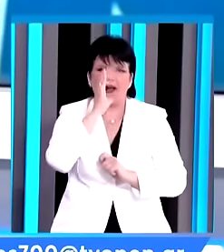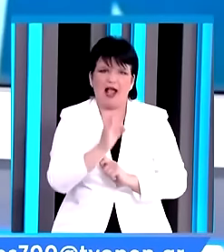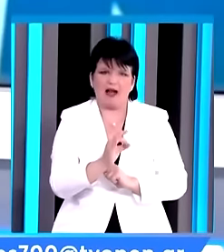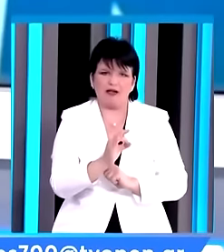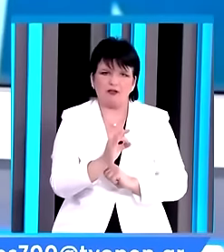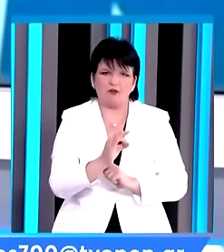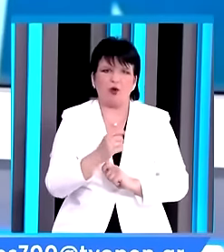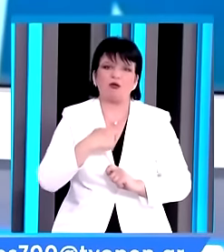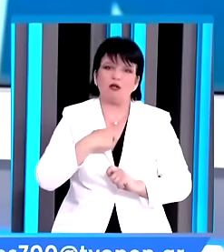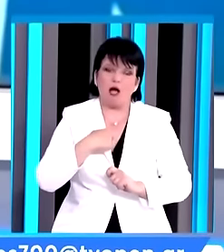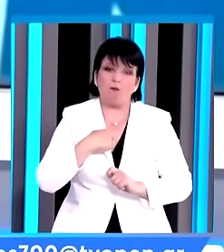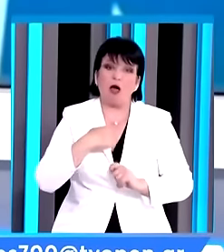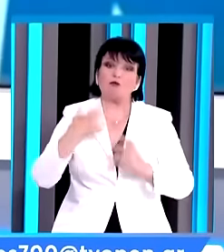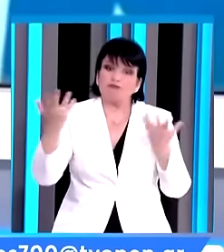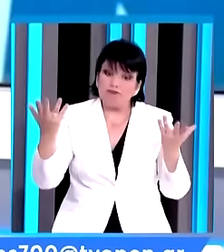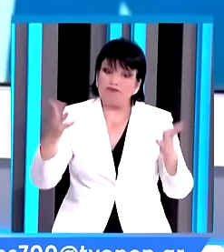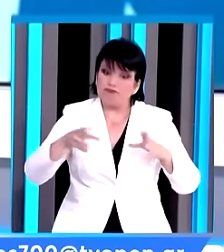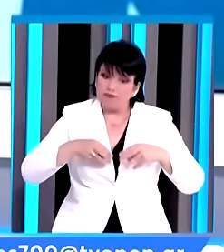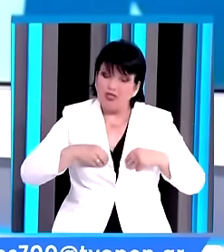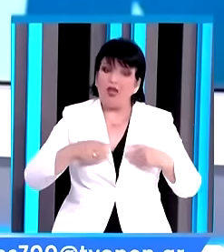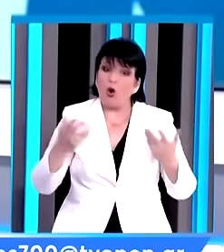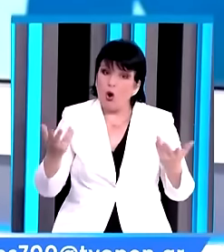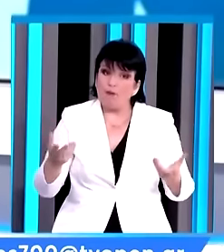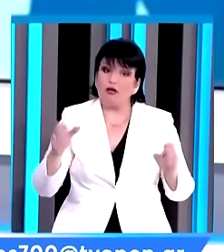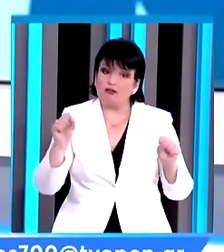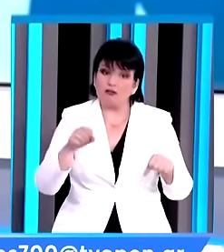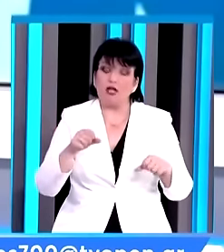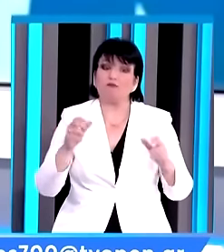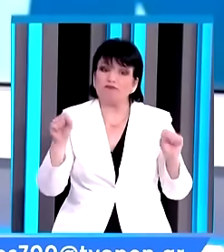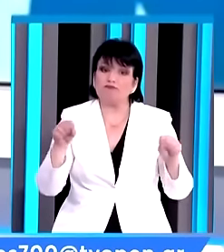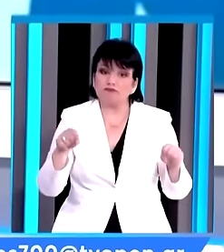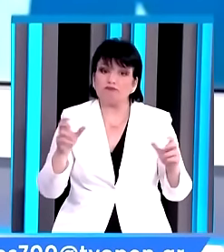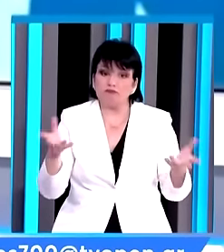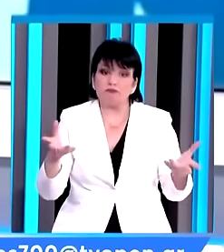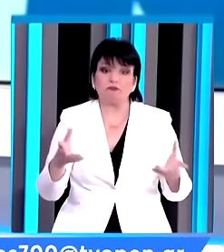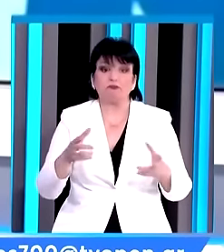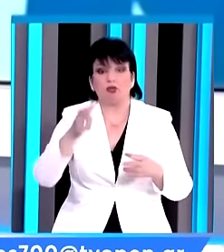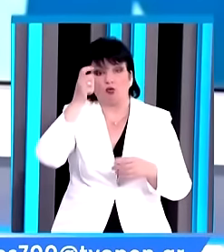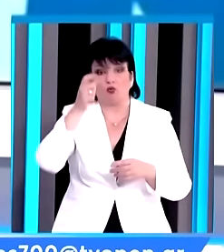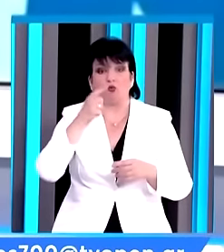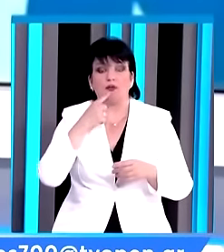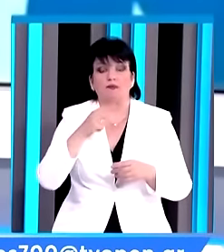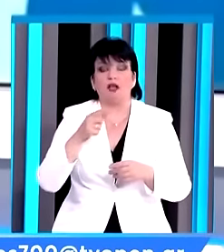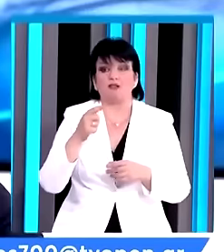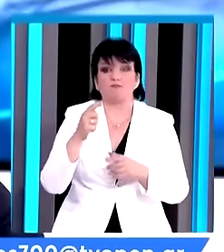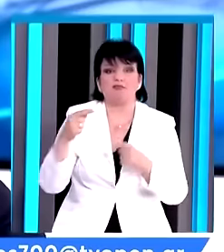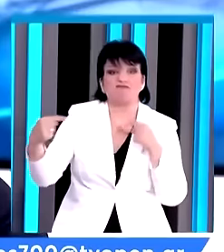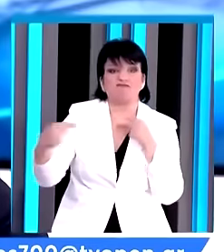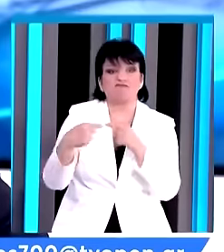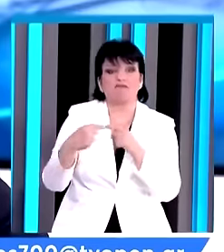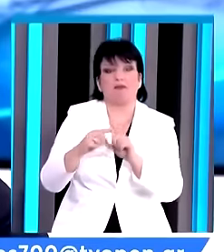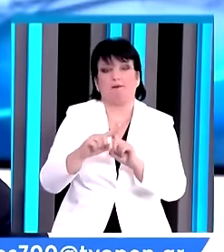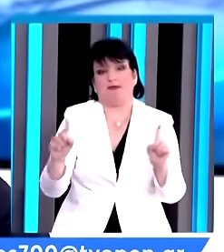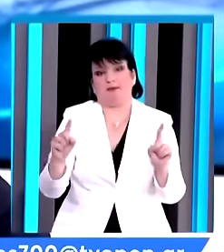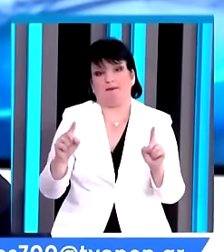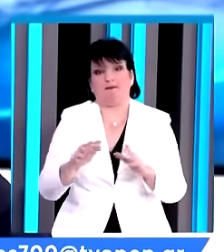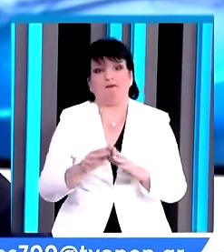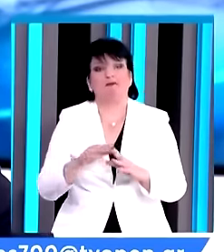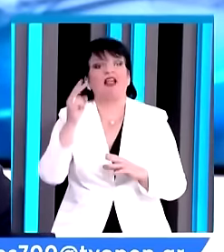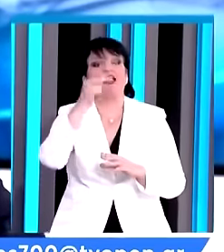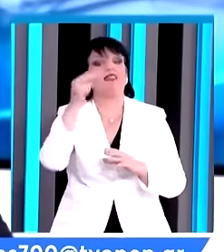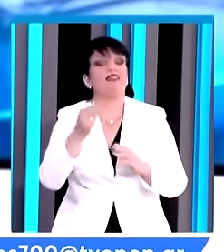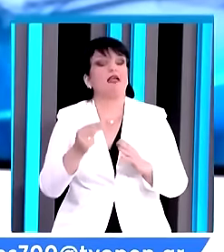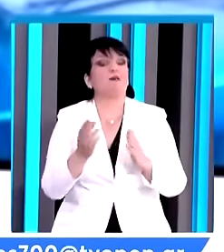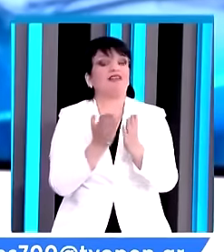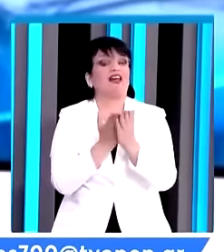από πλευράς μας είναι καλοδεχούμενη. Και αυτήν επιδιώκαμε εξ αρχής. Λοιπόν, δεν επιδιώκαμε να είμαστε με την Τουρκία με το δάχτυλο σκανδάλι. Κύριε Πρόεδρε, θέλω να πάμε λίγο στο θέμα τα